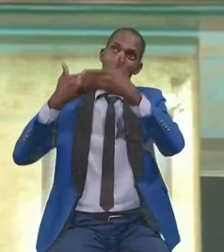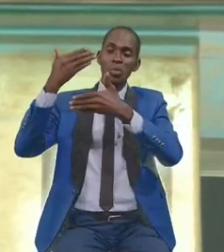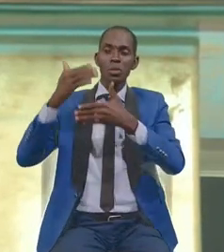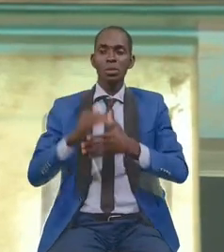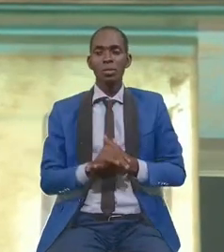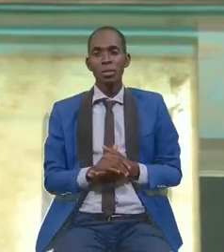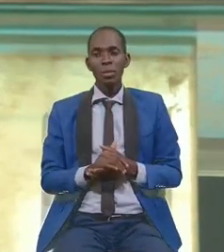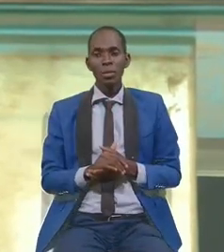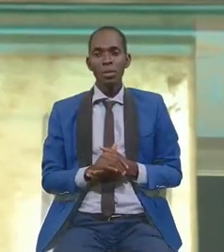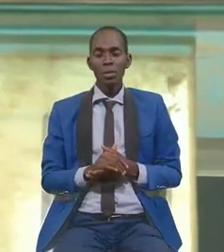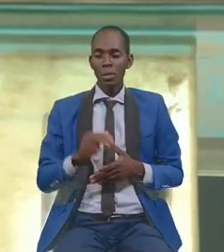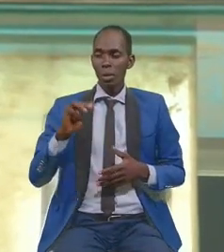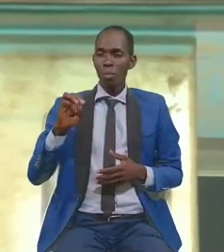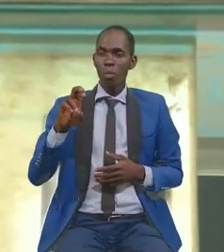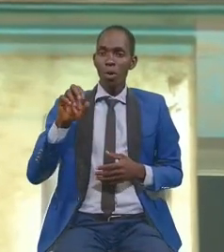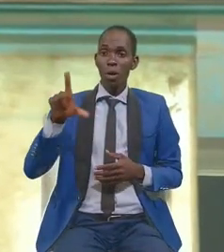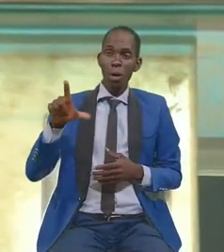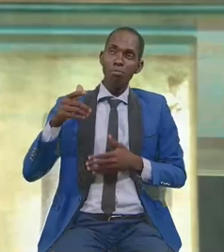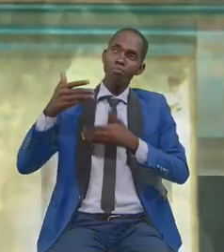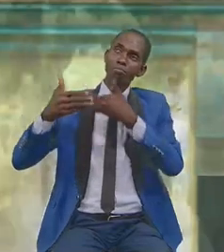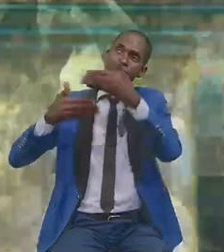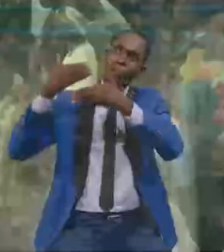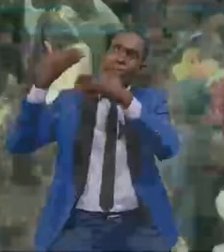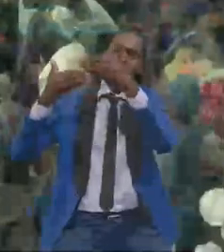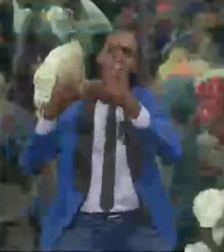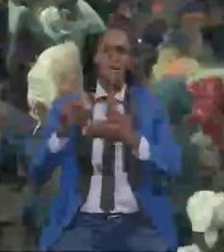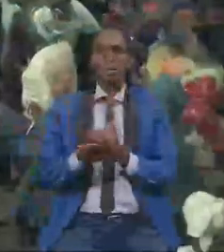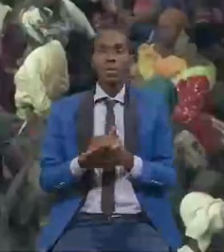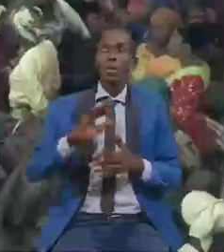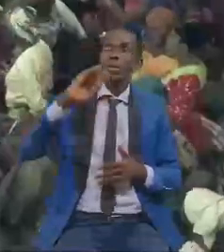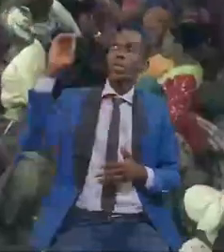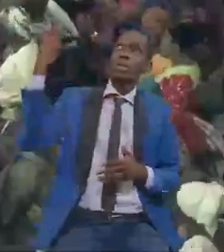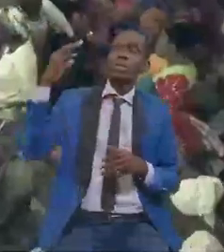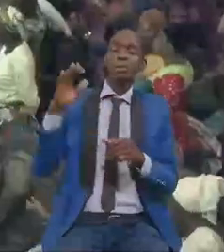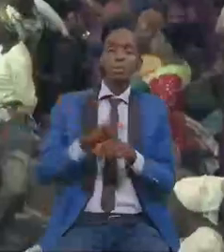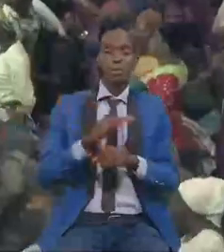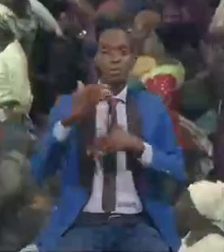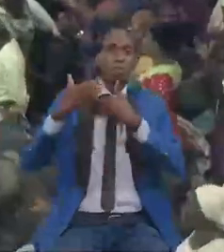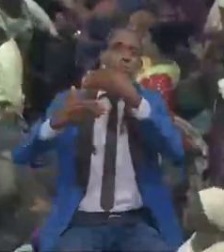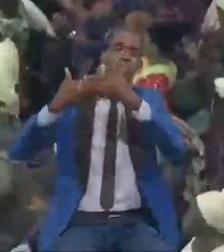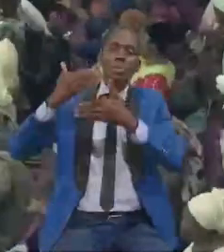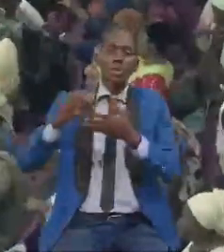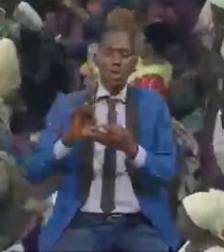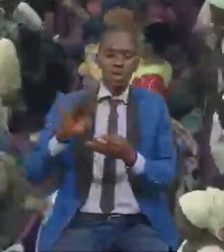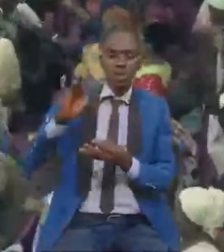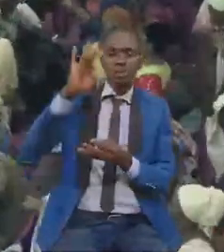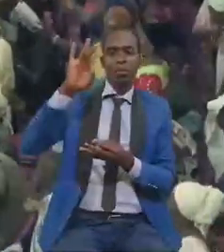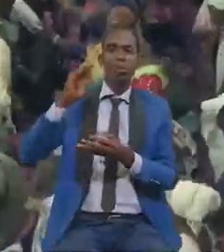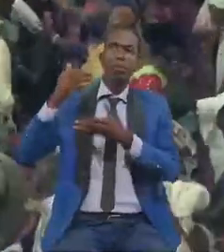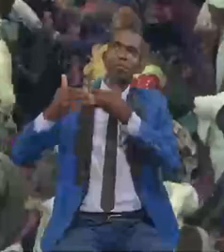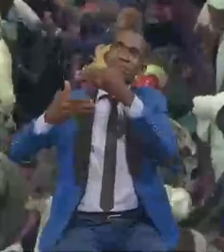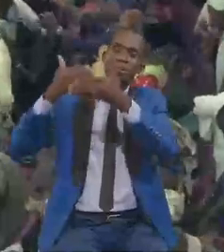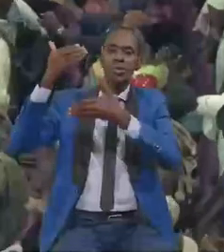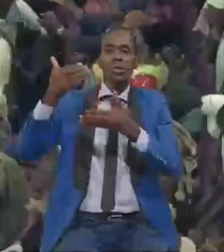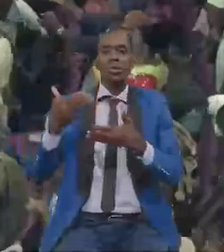le progrès moral, le progrès gracieux, le progrès spirituel. Le